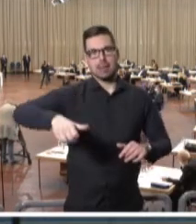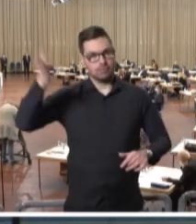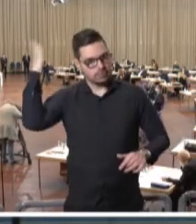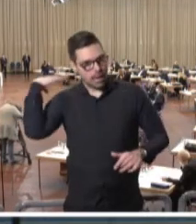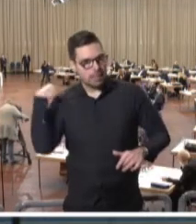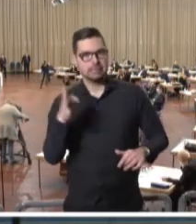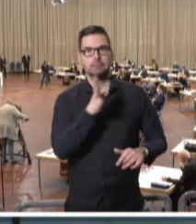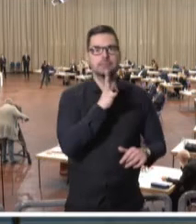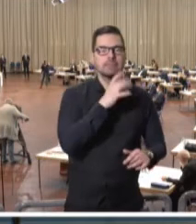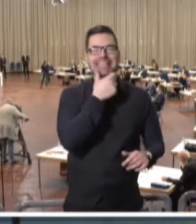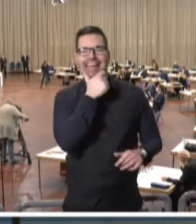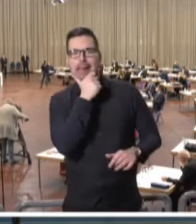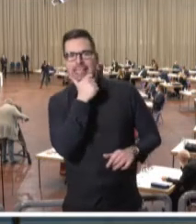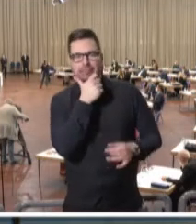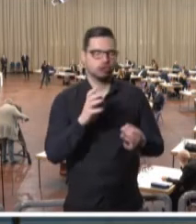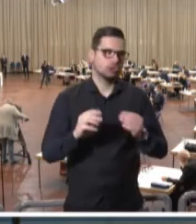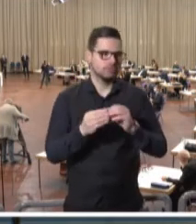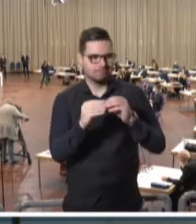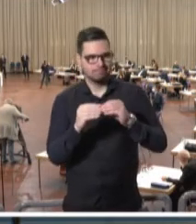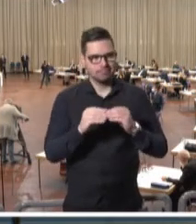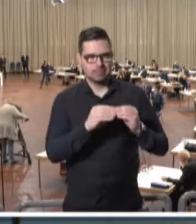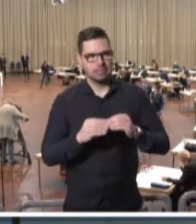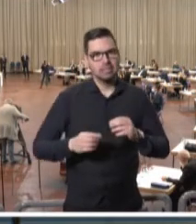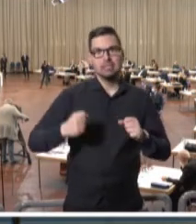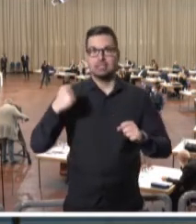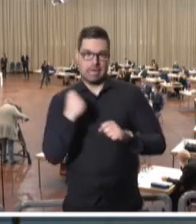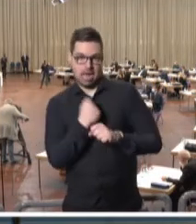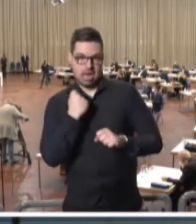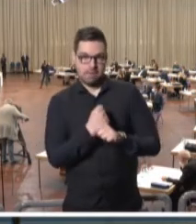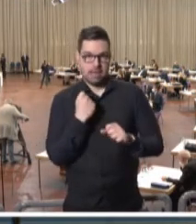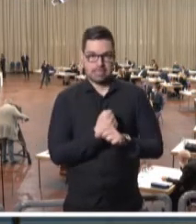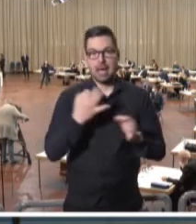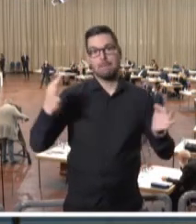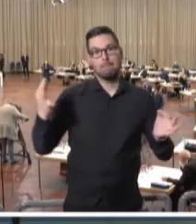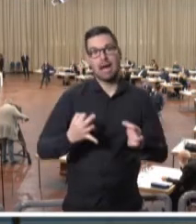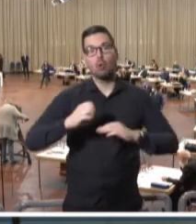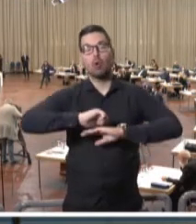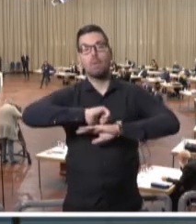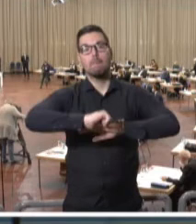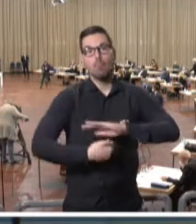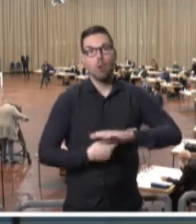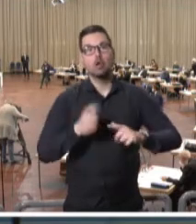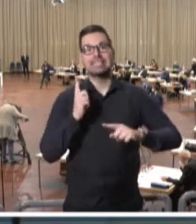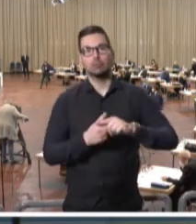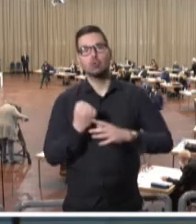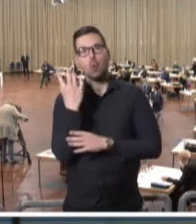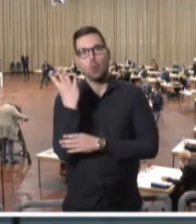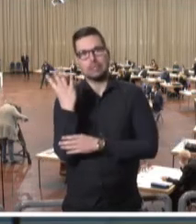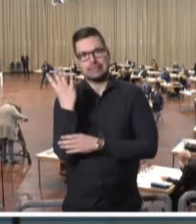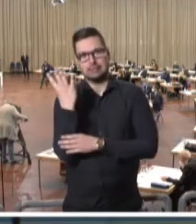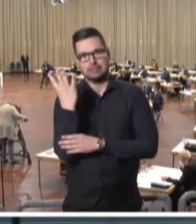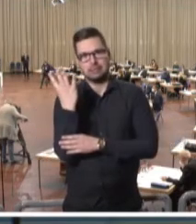etwas brüchigen Englisch: The woman worker needs bread, but she needs roses too.